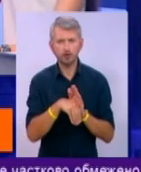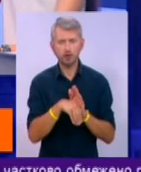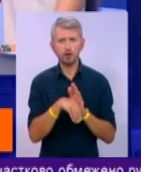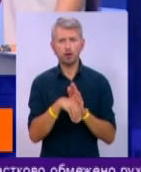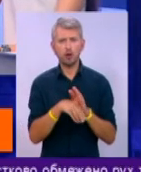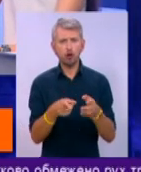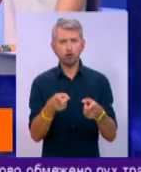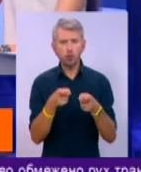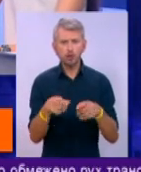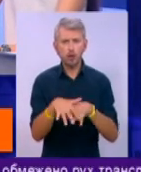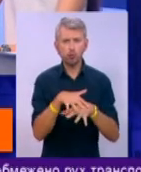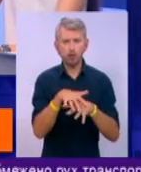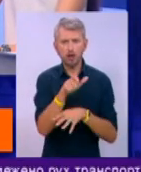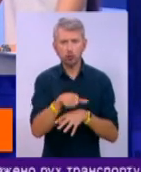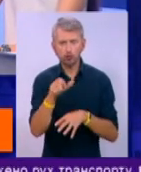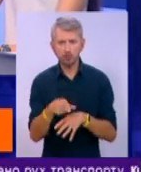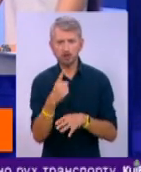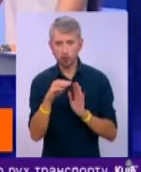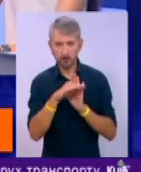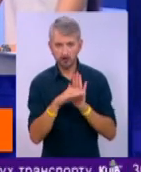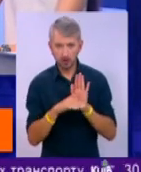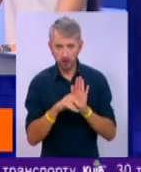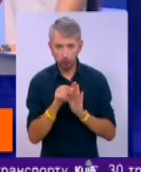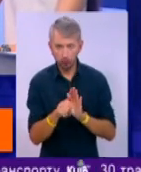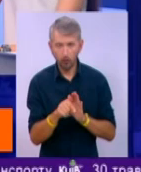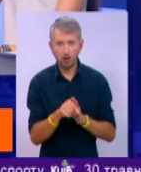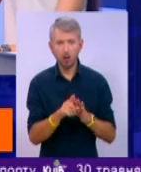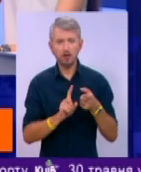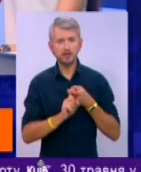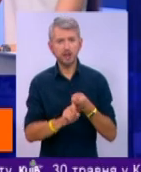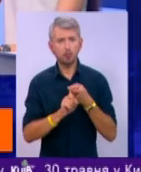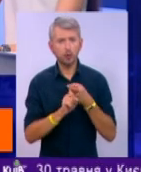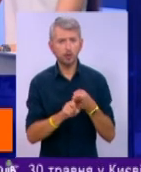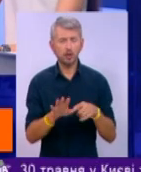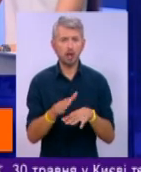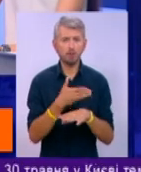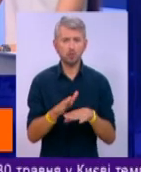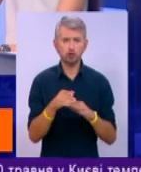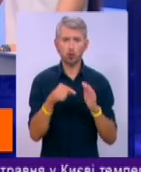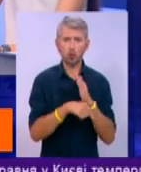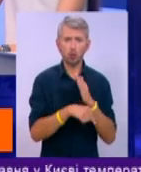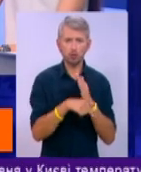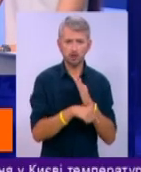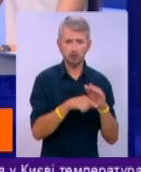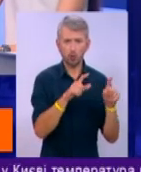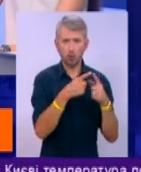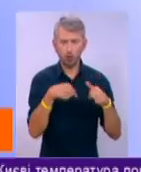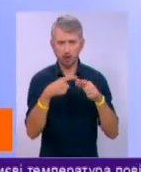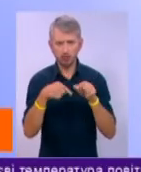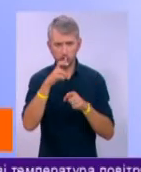долучення громадянського суспільства, одна із статей цього. Далі, взаємодія між корупційними органами